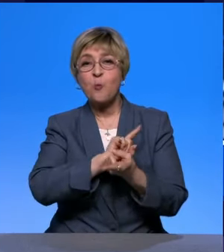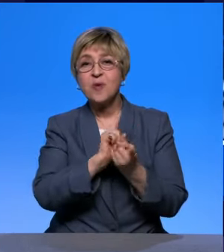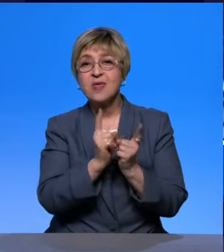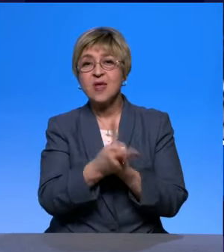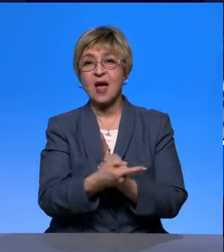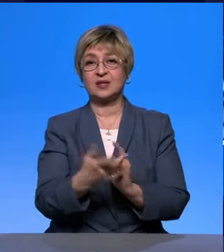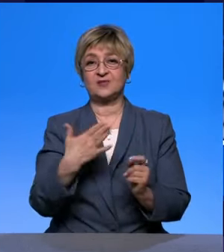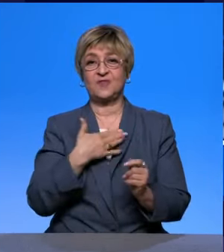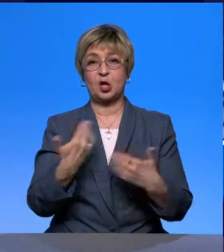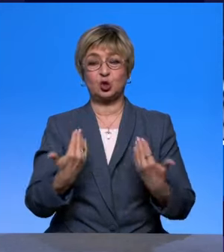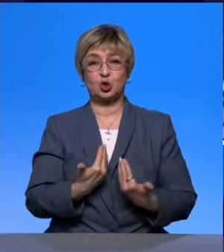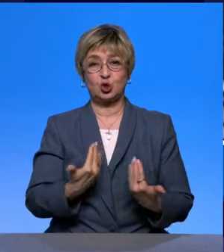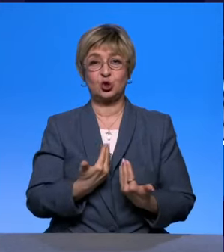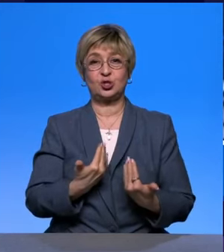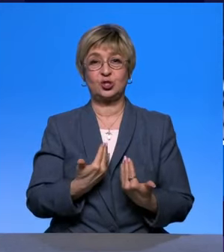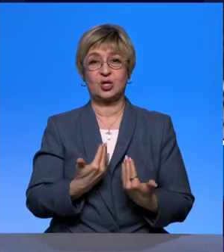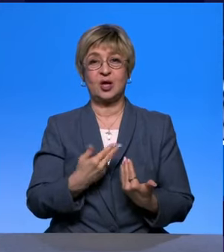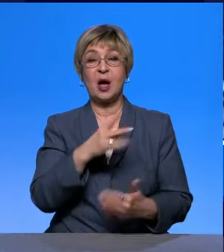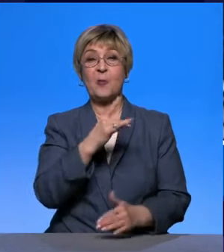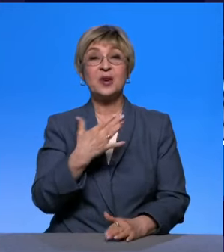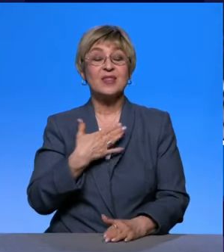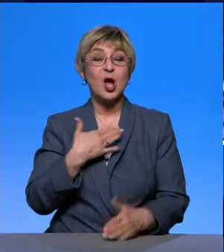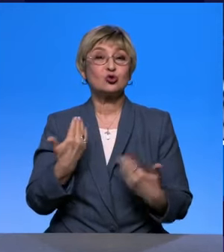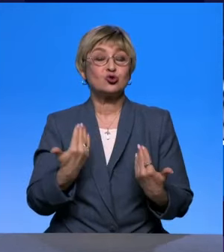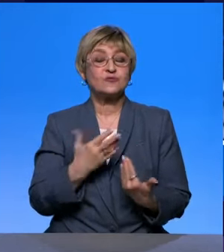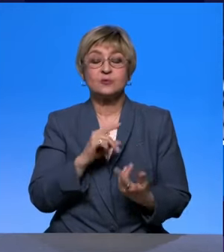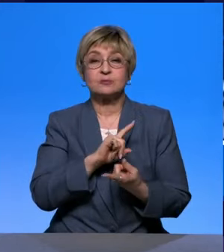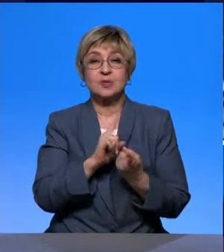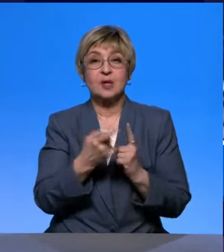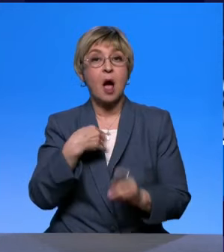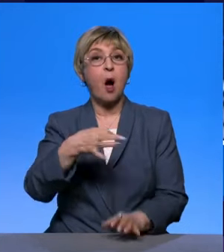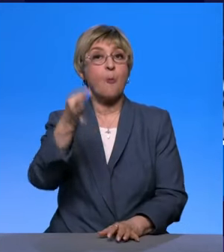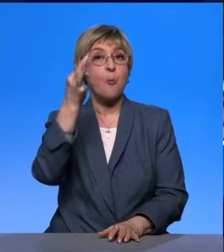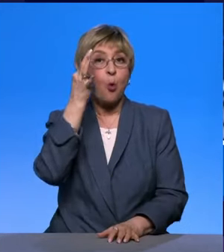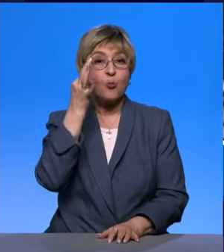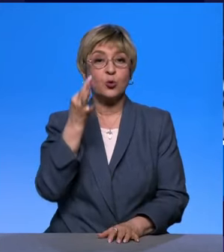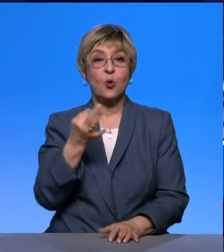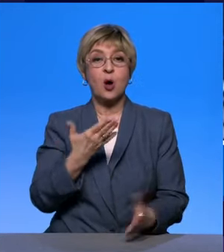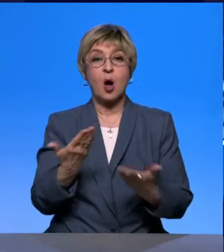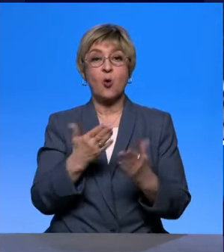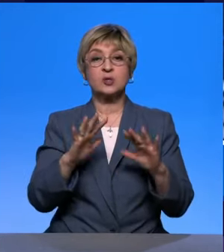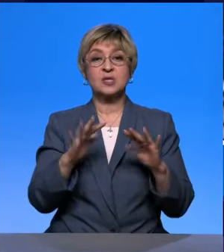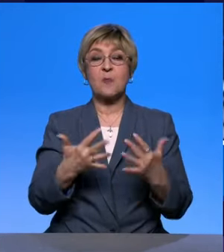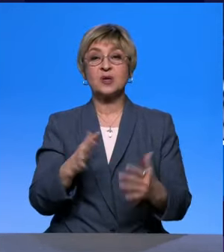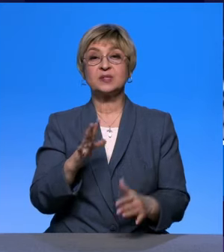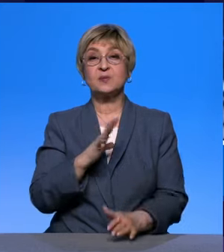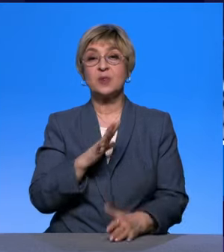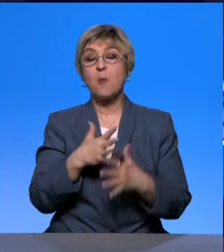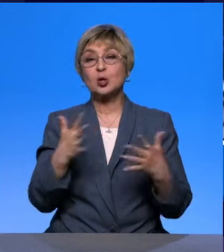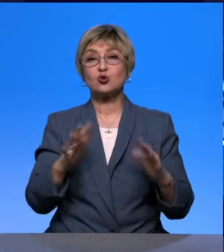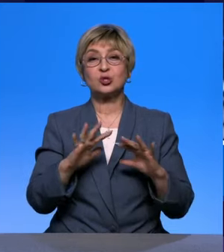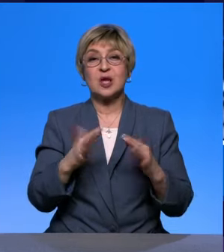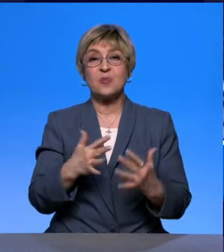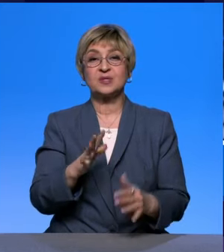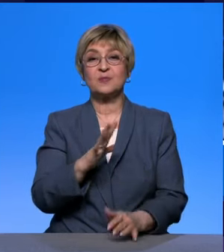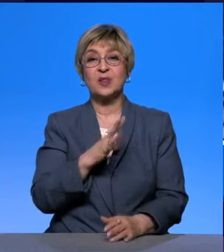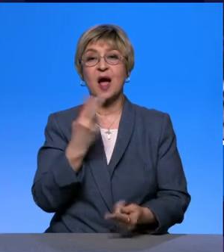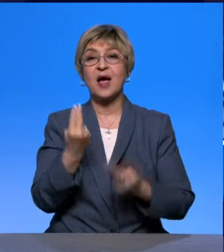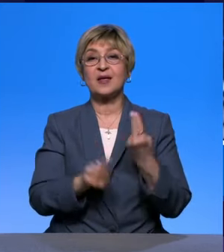нашей жизни, при нашей жизни. Я помню, какое событие было, каким большим событием была